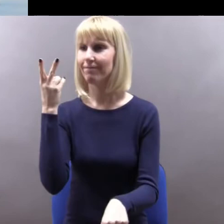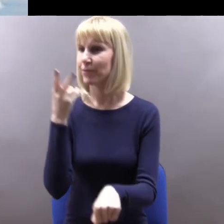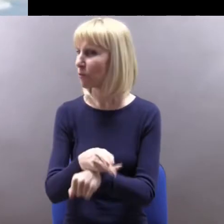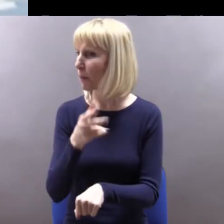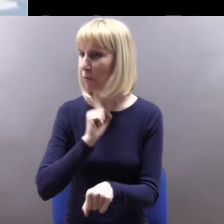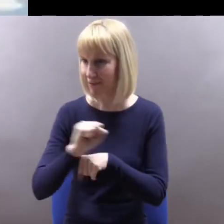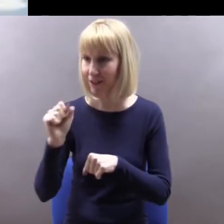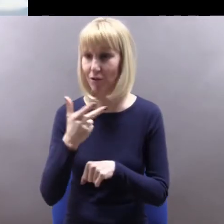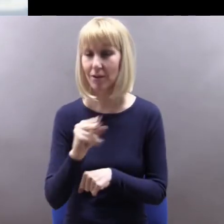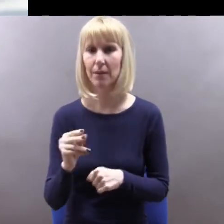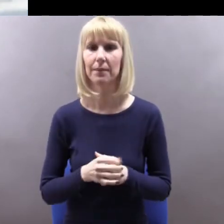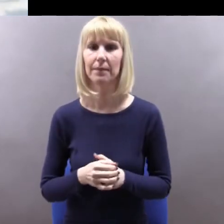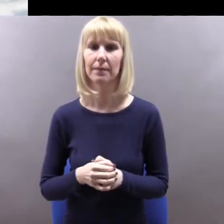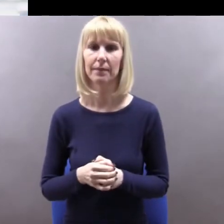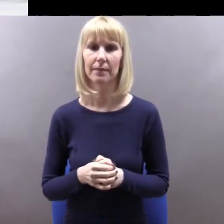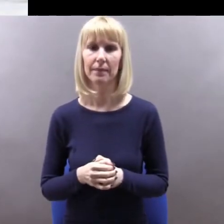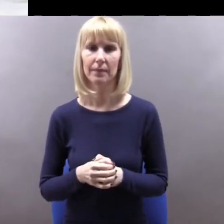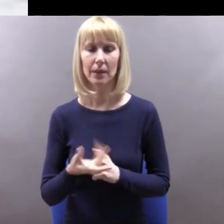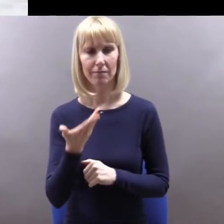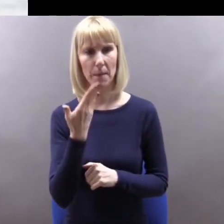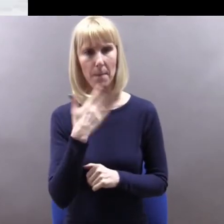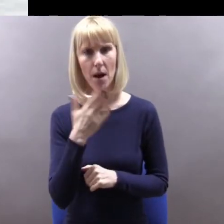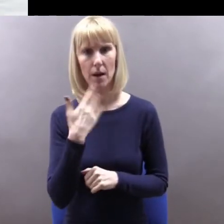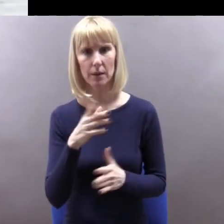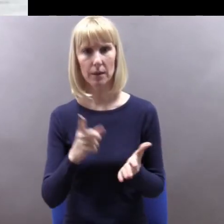czy mogę się dostać do Was, do firmy, do urzędu.